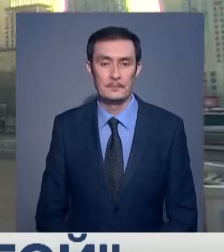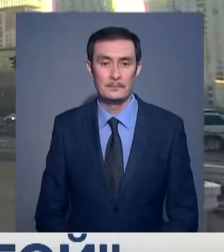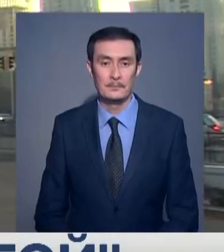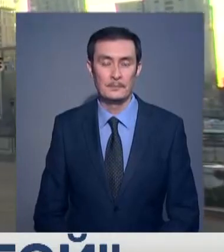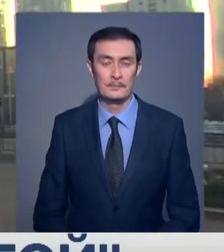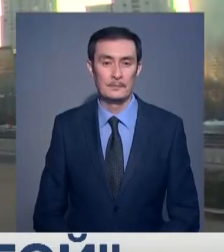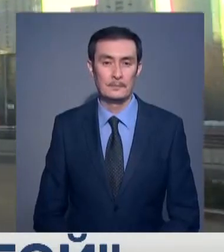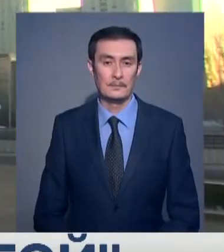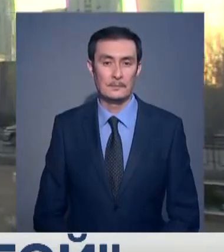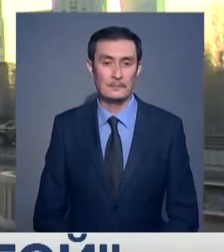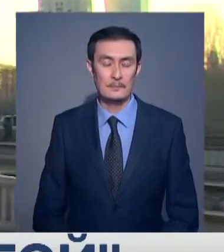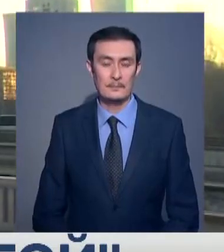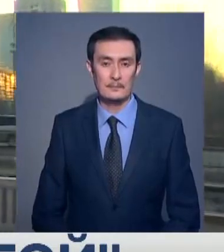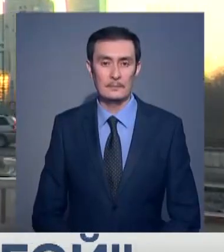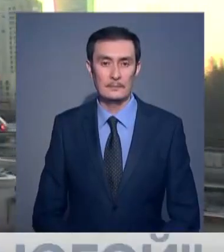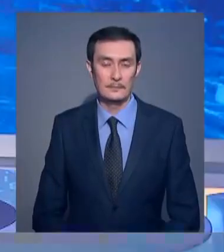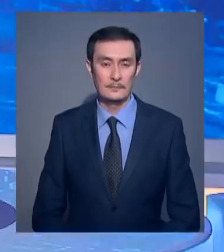Хабар 24.